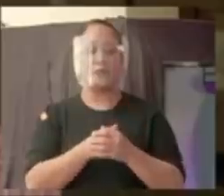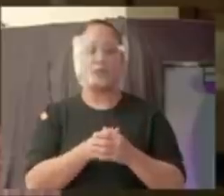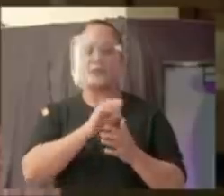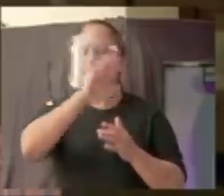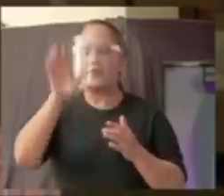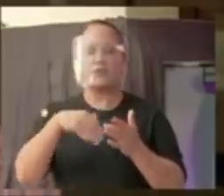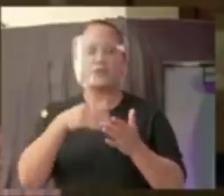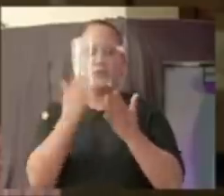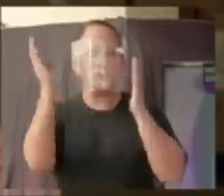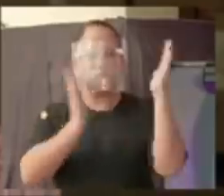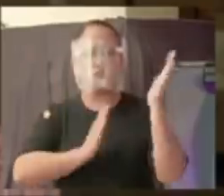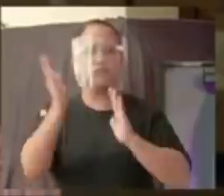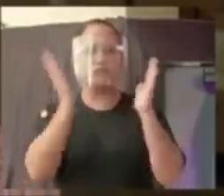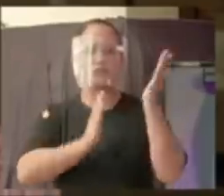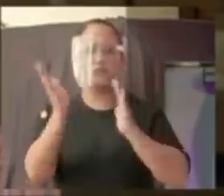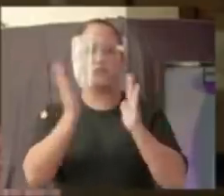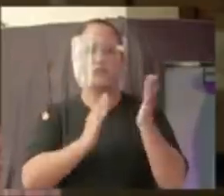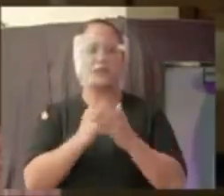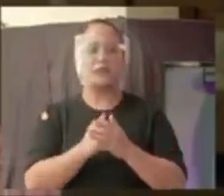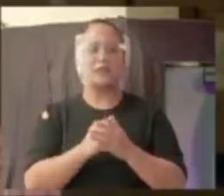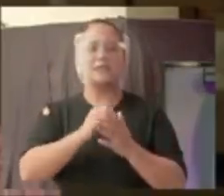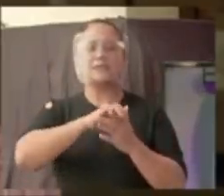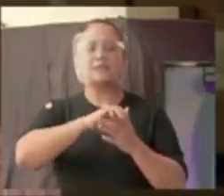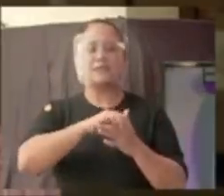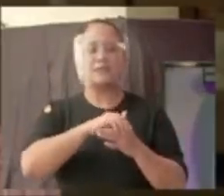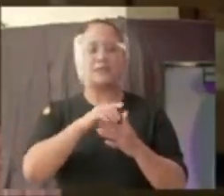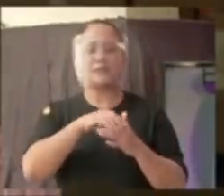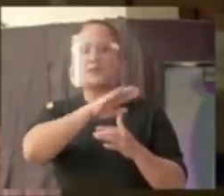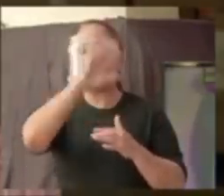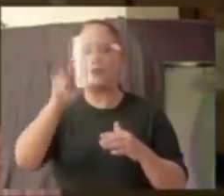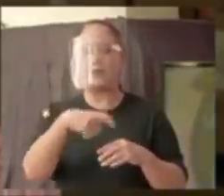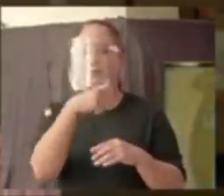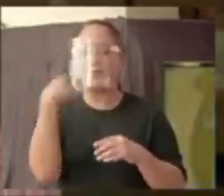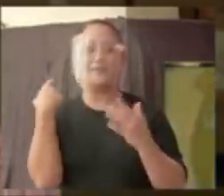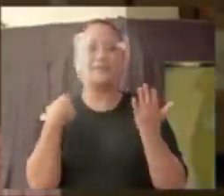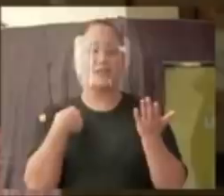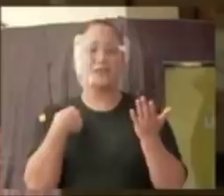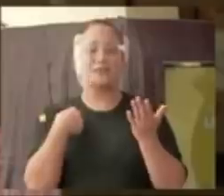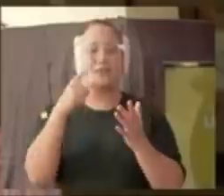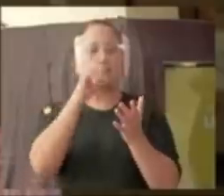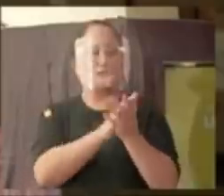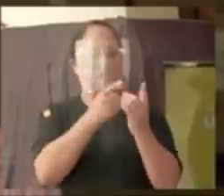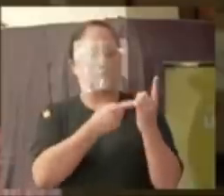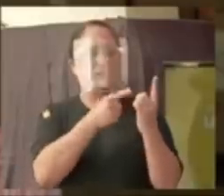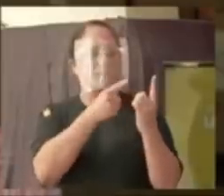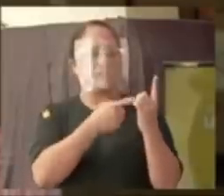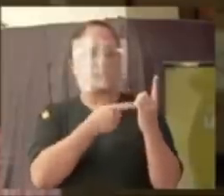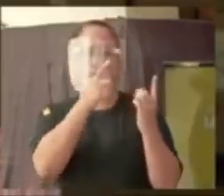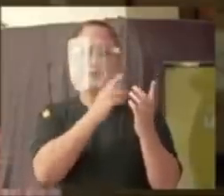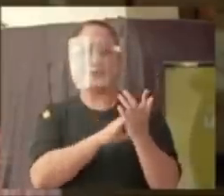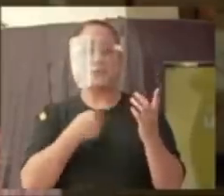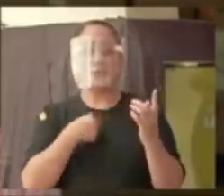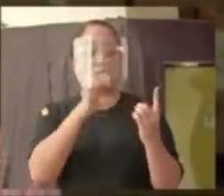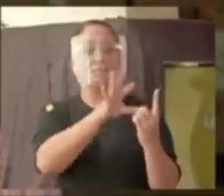sa paglilingkod si Alex. At hindi tayo nagsasawa sa paniniwala niya. Di lang ako